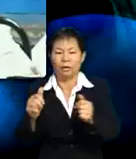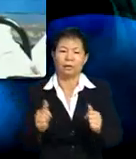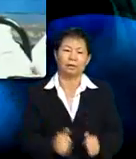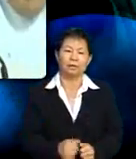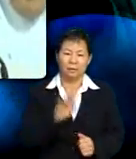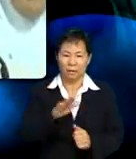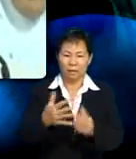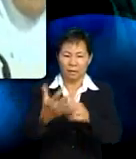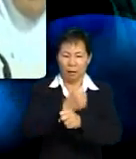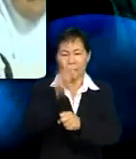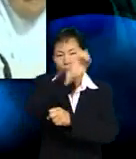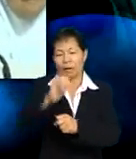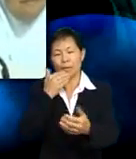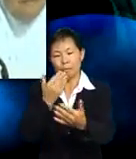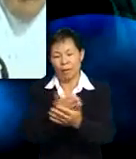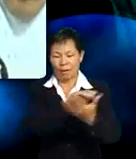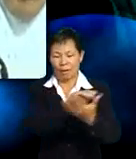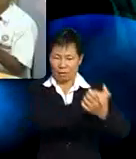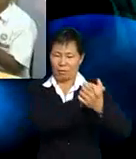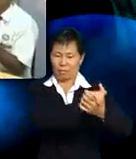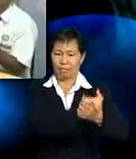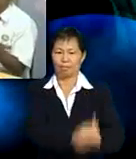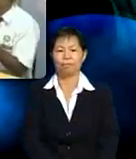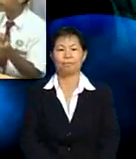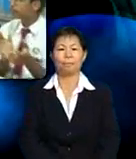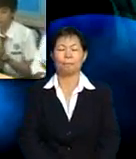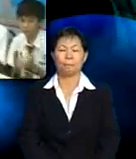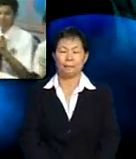ini Iman layak mendapat markah yang baik. Tahniah Iman.